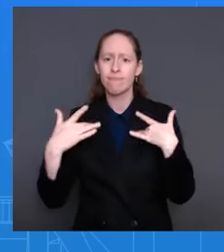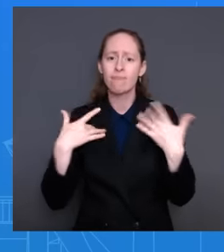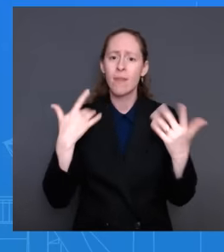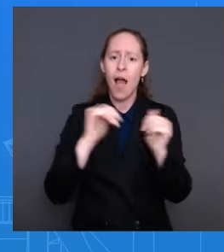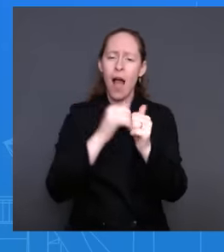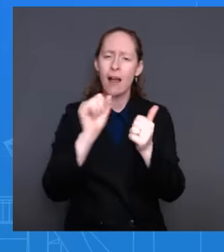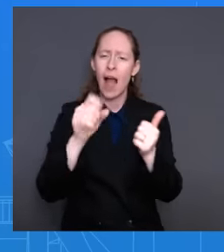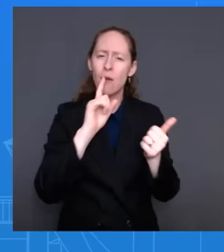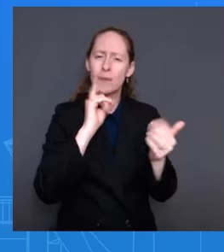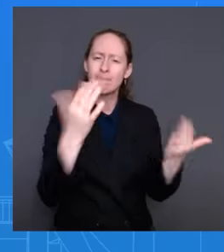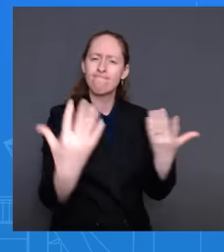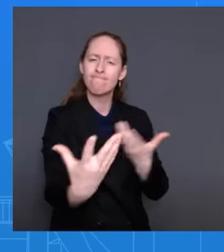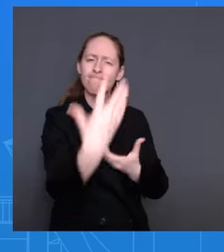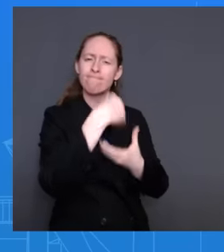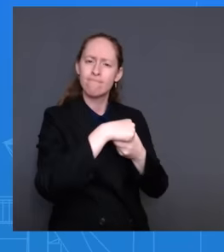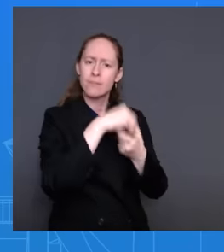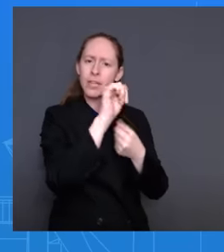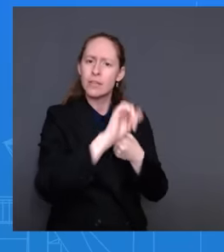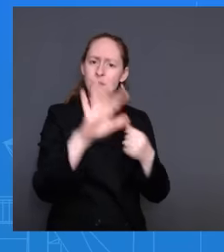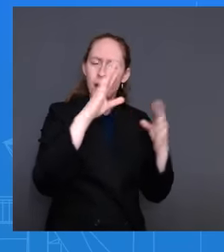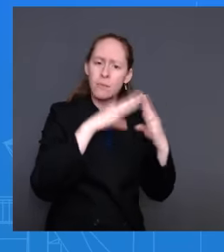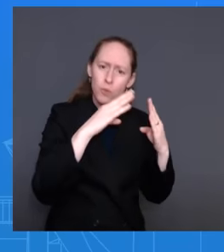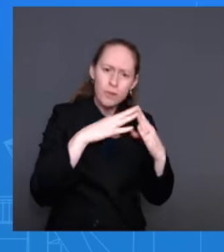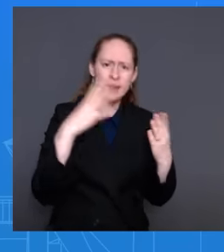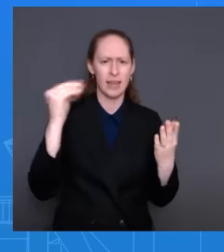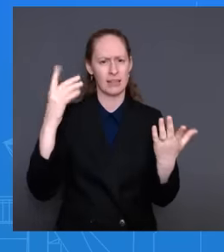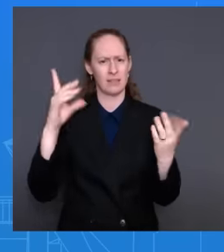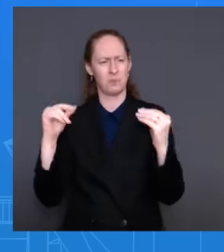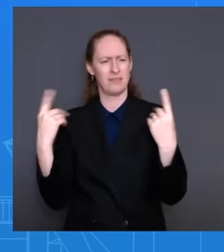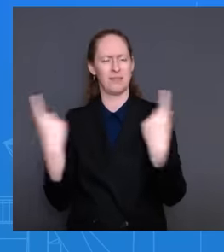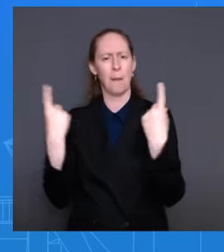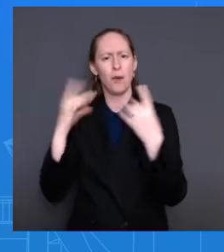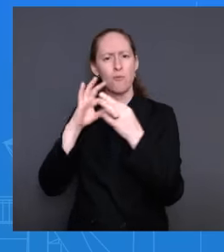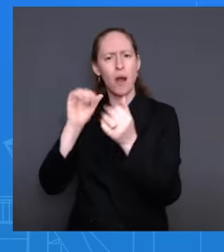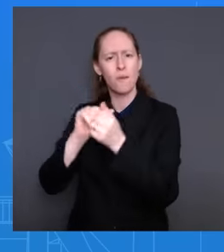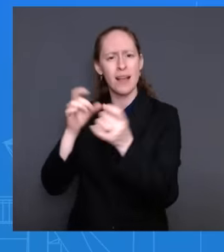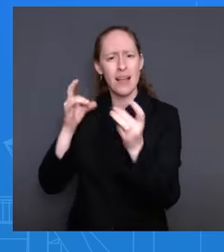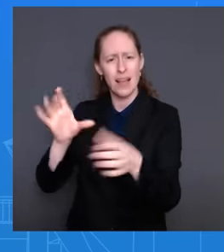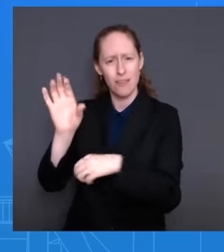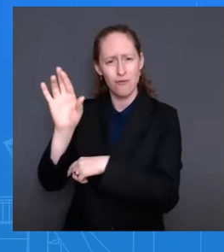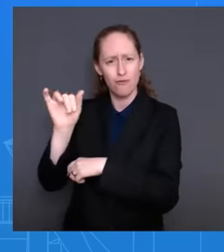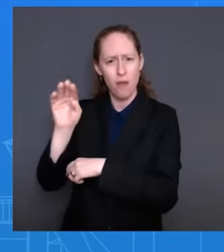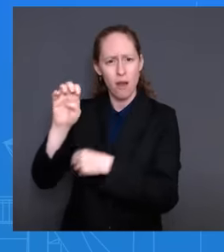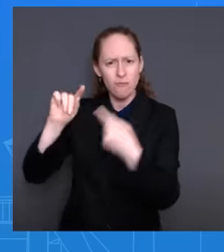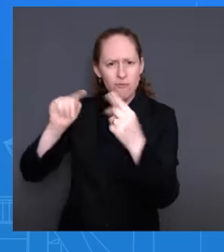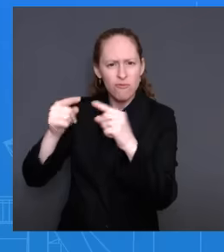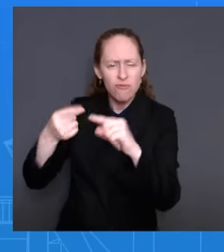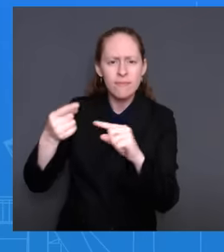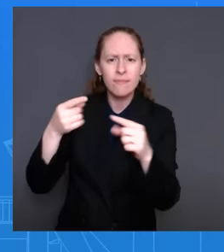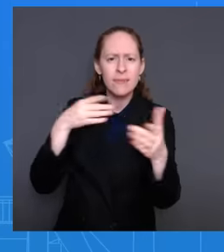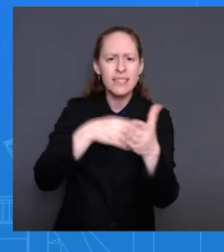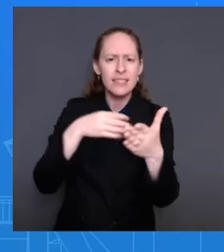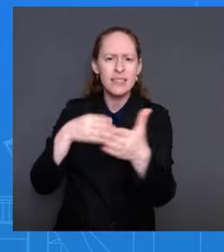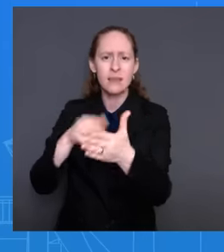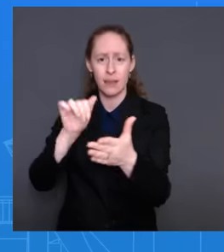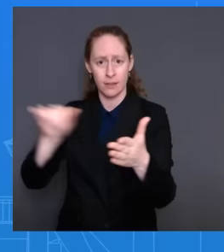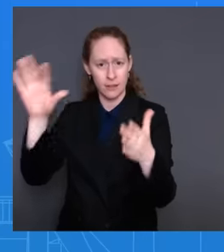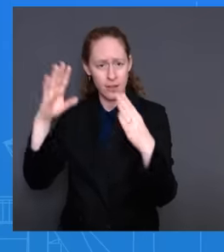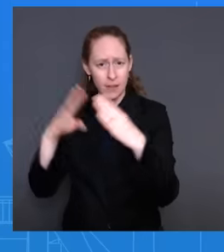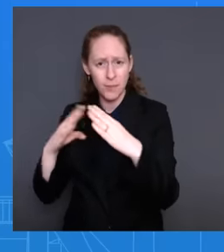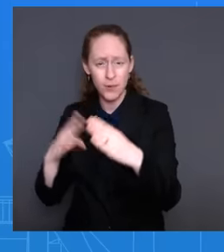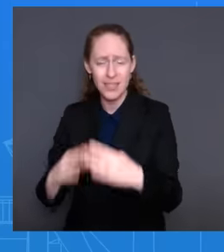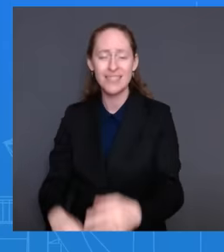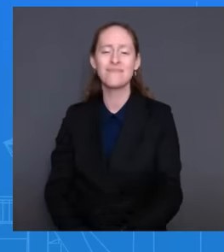네, 오늘은 AANHPI Heritage Month의 마지막 날입니다. 저희는 AANHPI 커뮤니티와